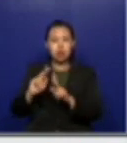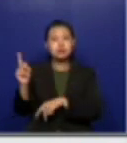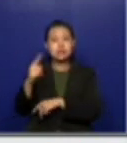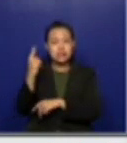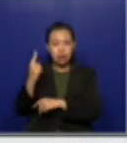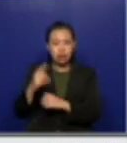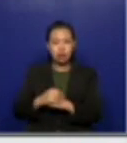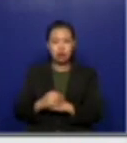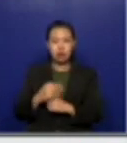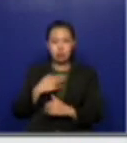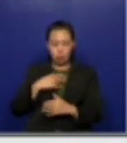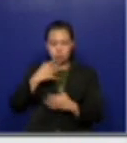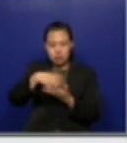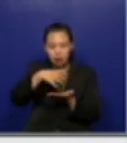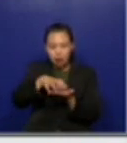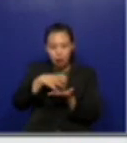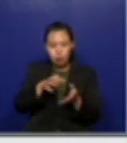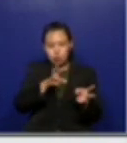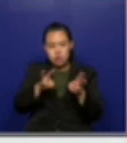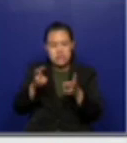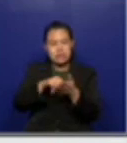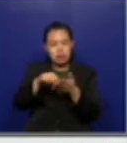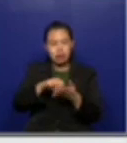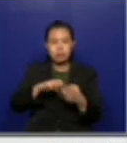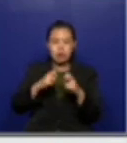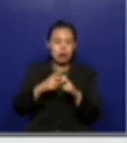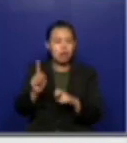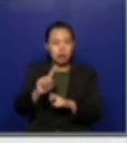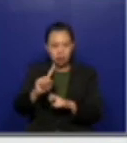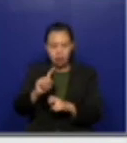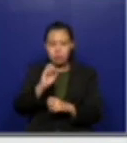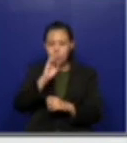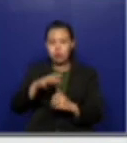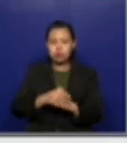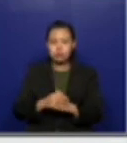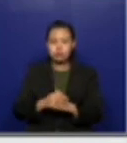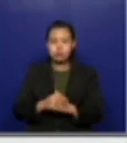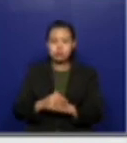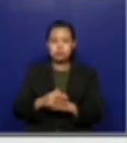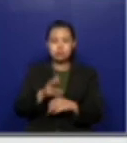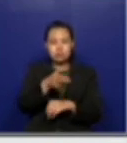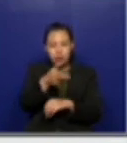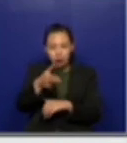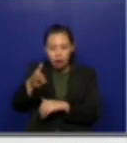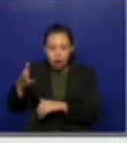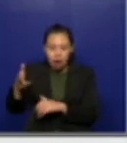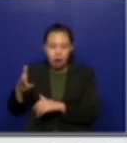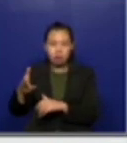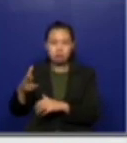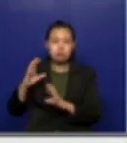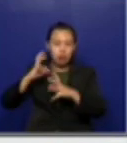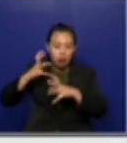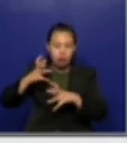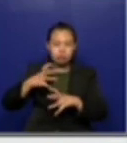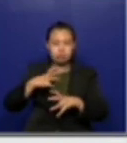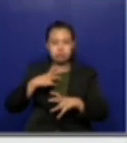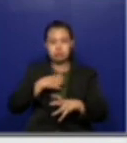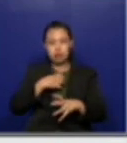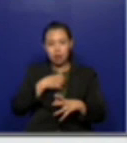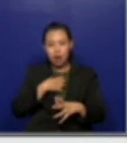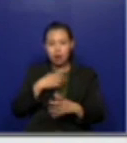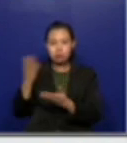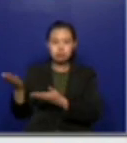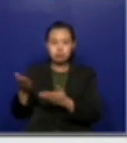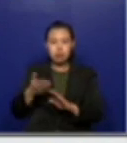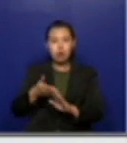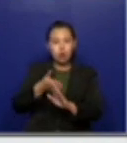ให้ฟังวิธีท่านก็ให้กองถ่ายที่เขาอยากจะมาถ่ายเกาะแก่งต่างๆสถานท่องเที่ยวครับให้เขามาก่อน14